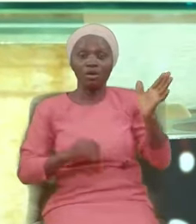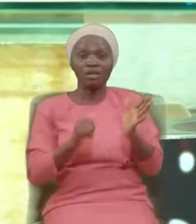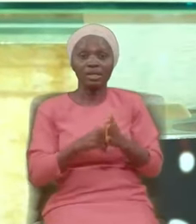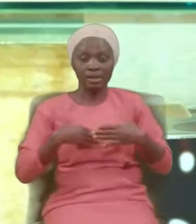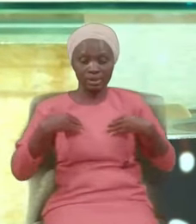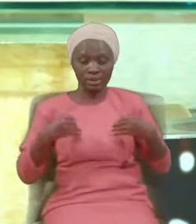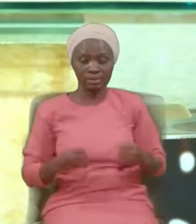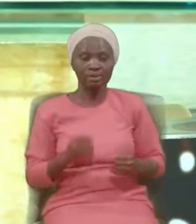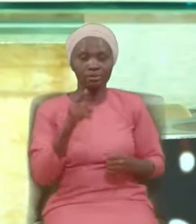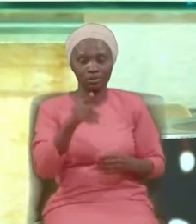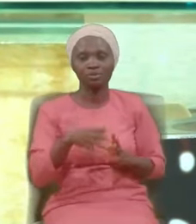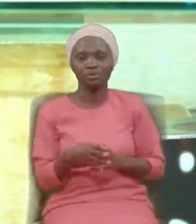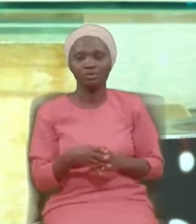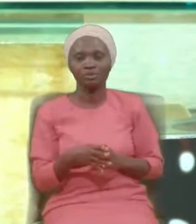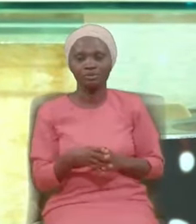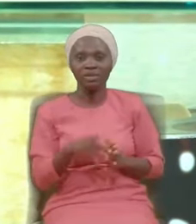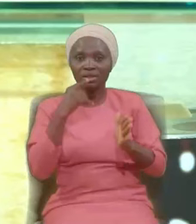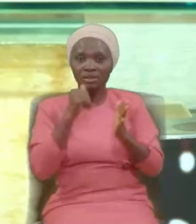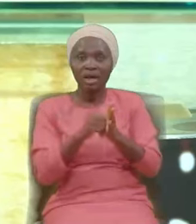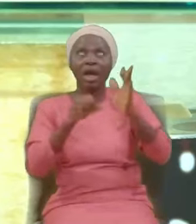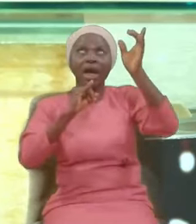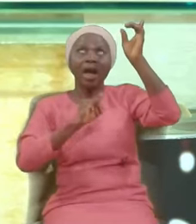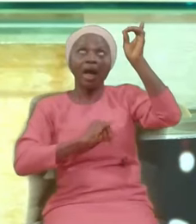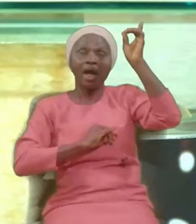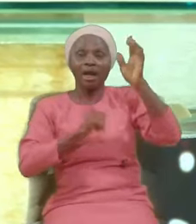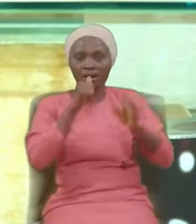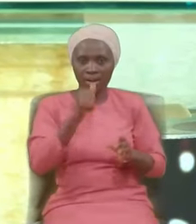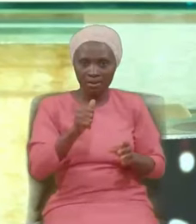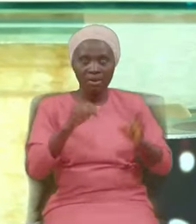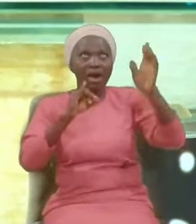guérit. Voyez le temps présent là-bas, l'indicatif.